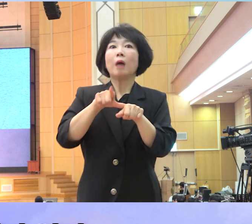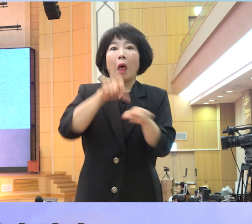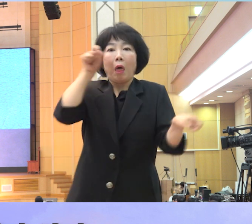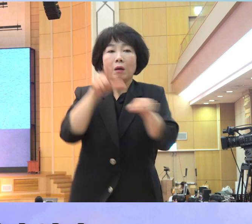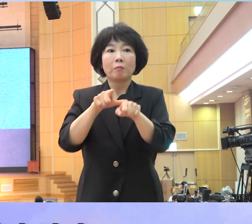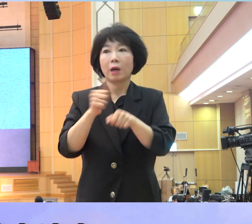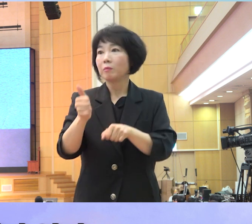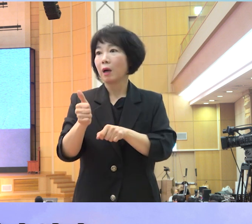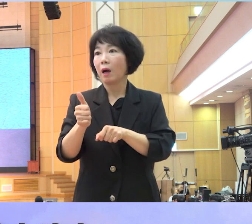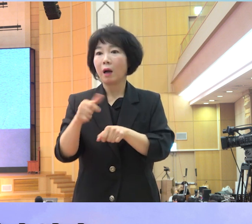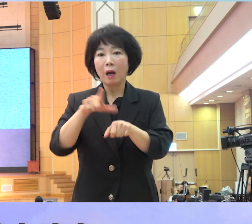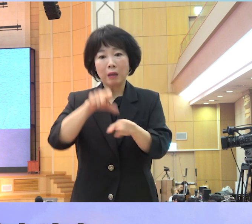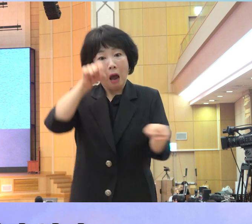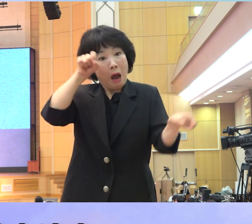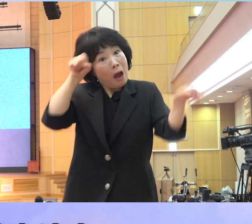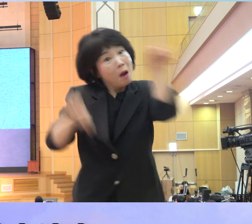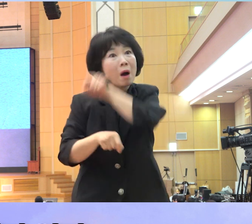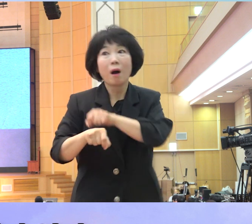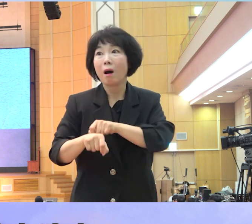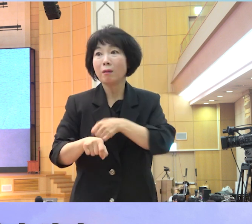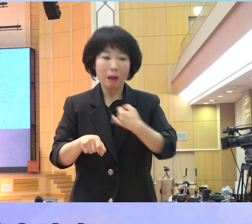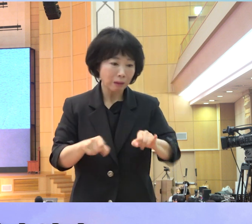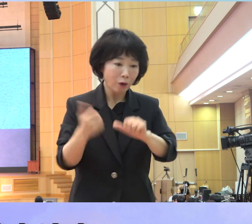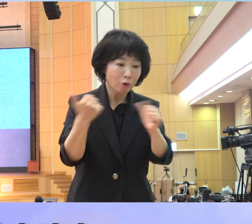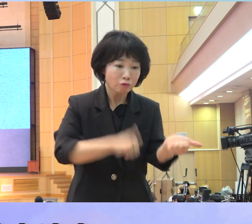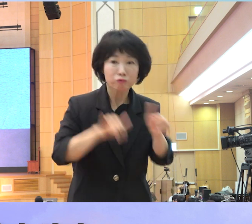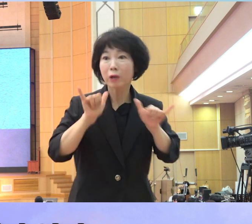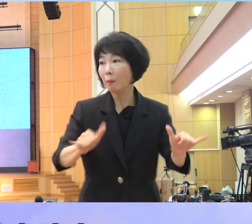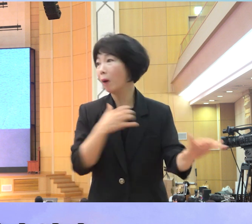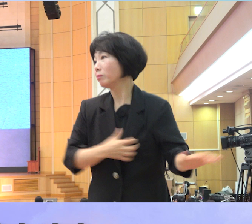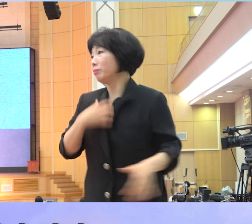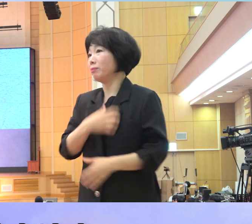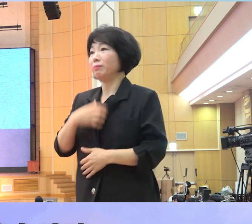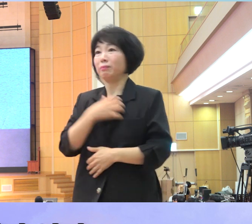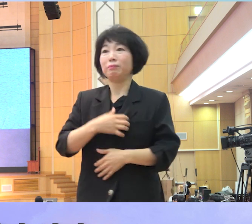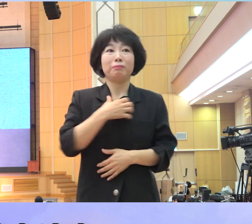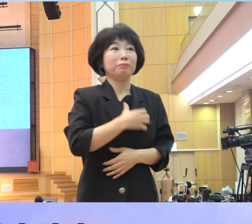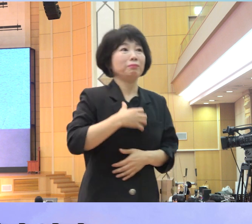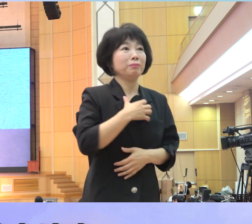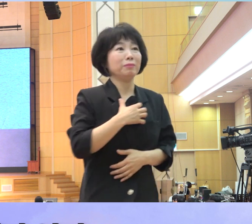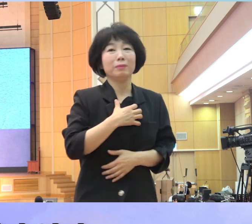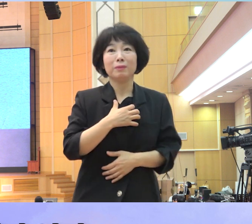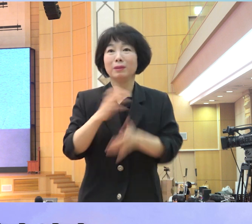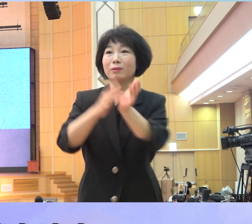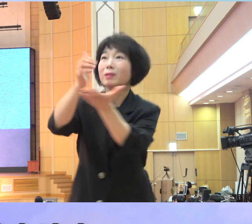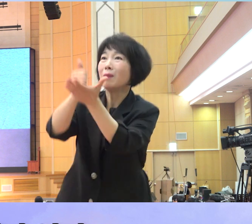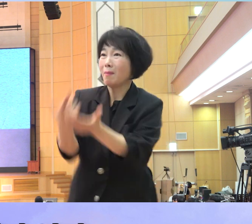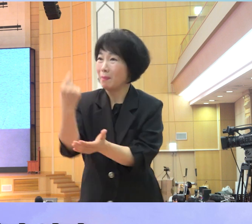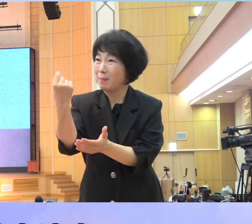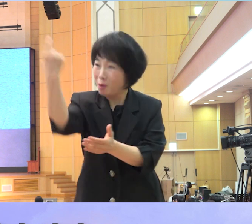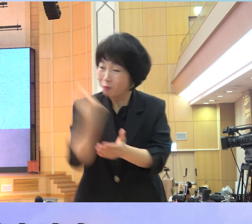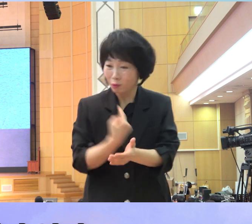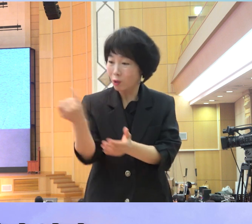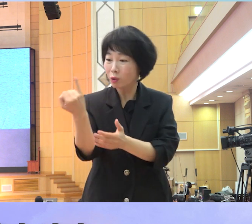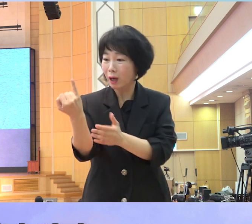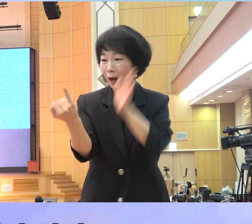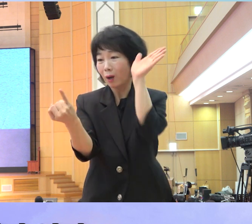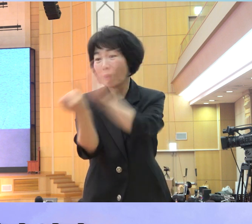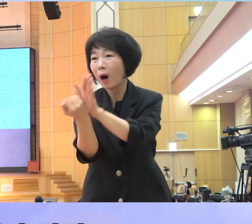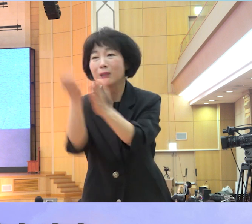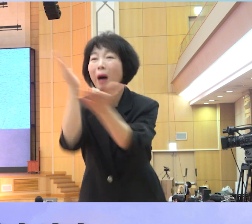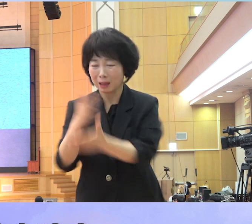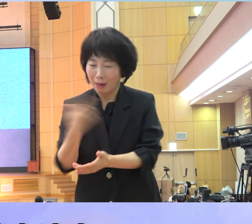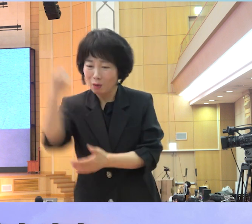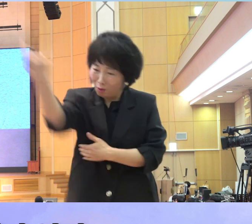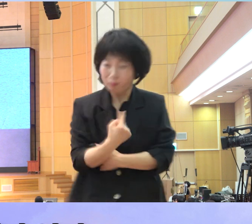보면 믿음이 연약해지거든요. 기다림이 길어지다 보면 두려워지거든요. 우리도